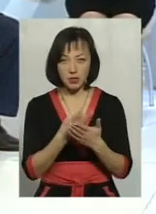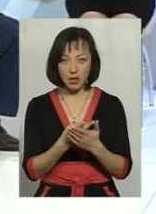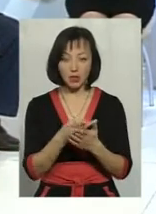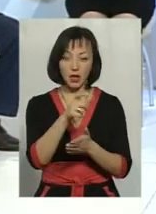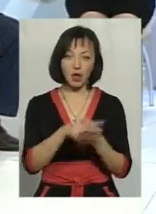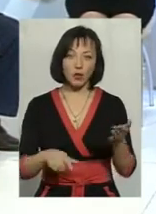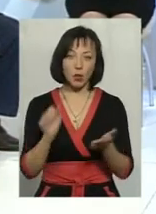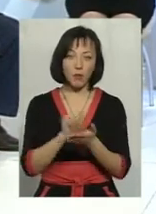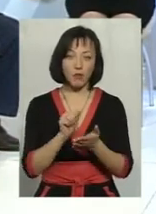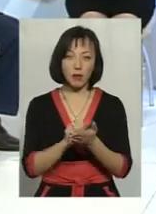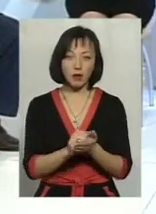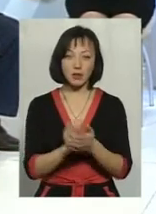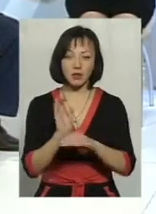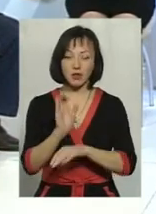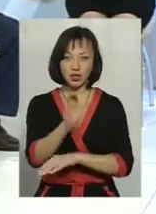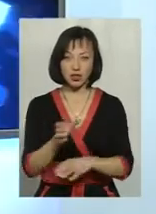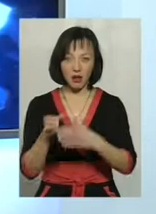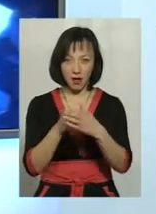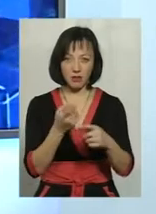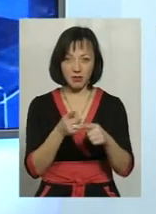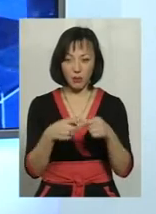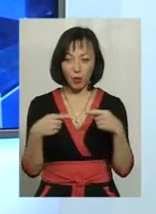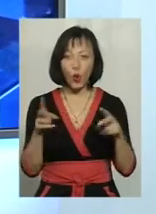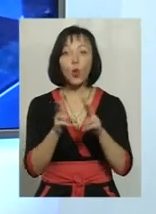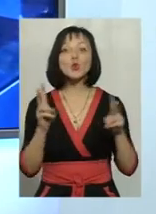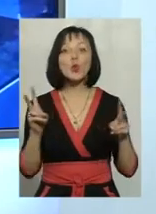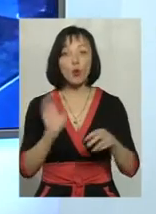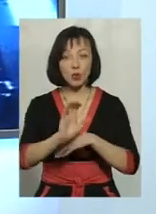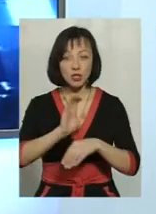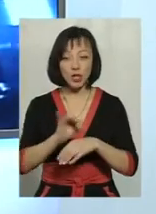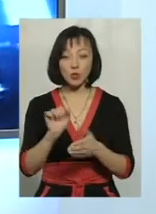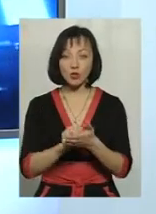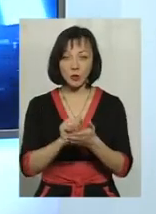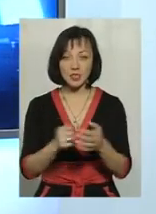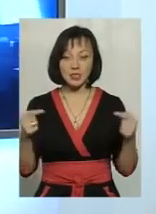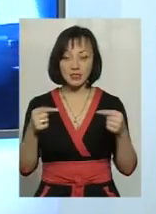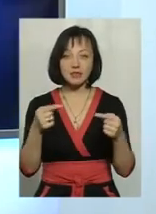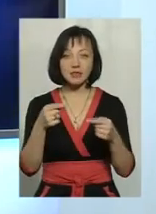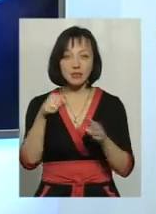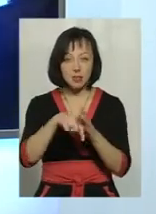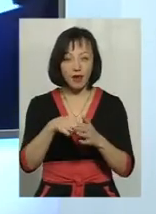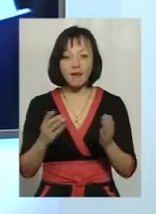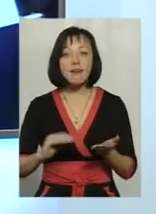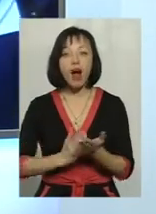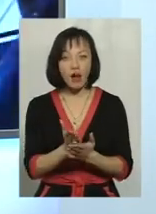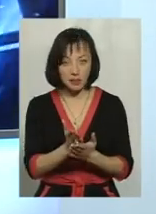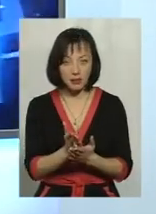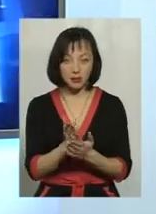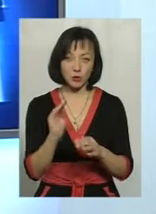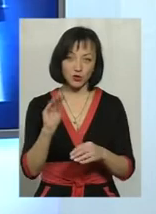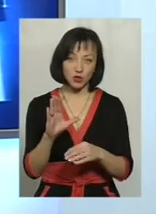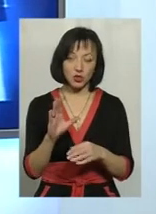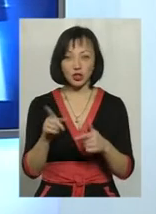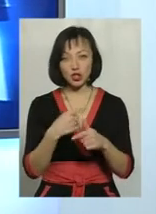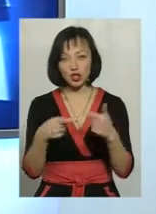накладну, згідно якої надійшла ця продукція, хто постачальник і документ, що засвідчує якість товару. Це якісне посвідчення